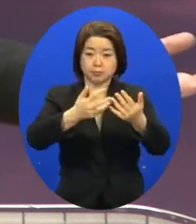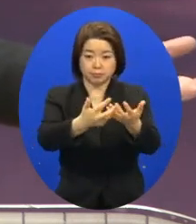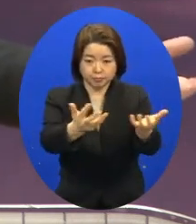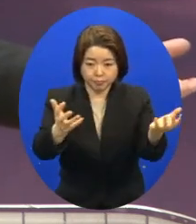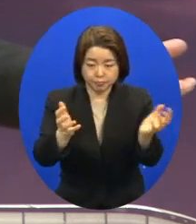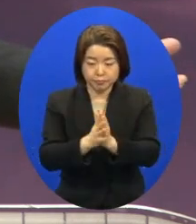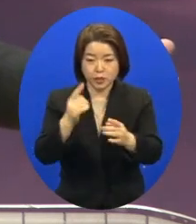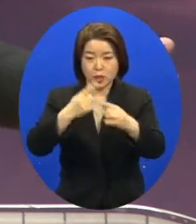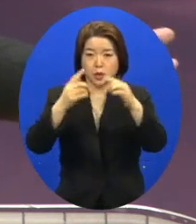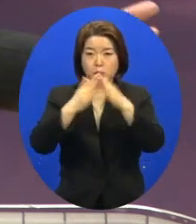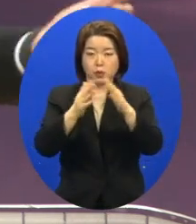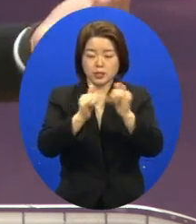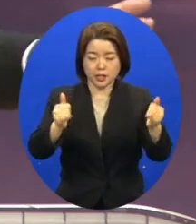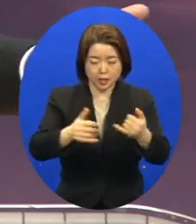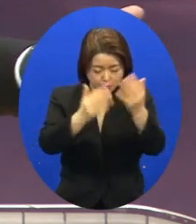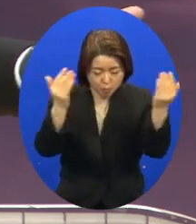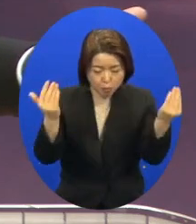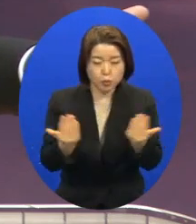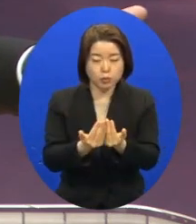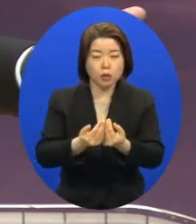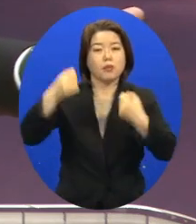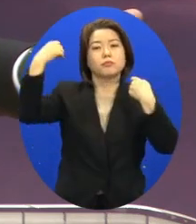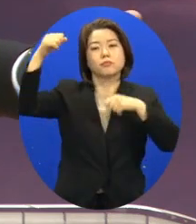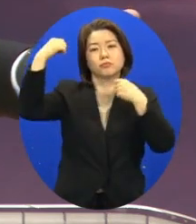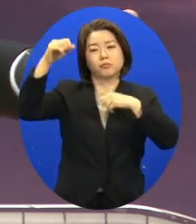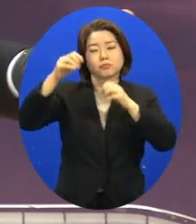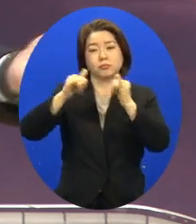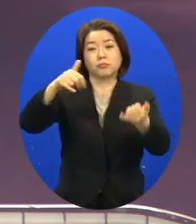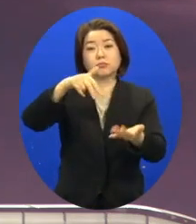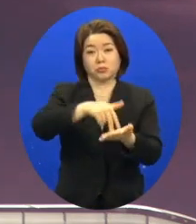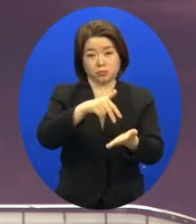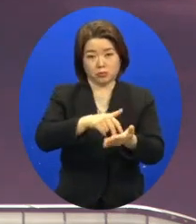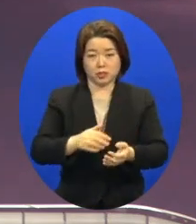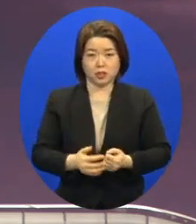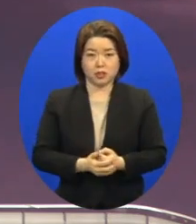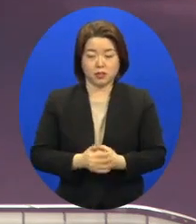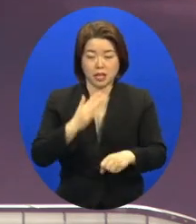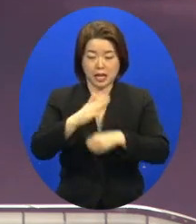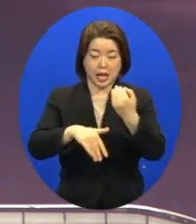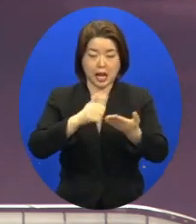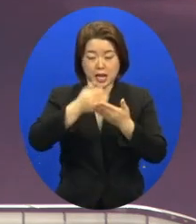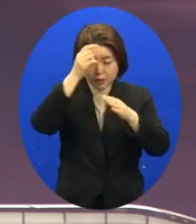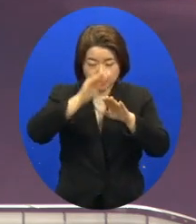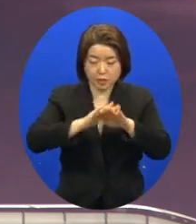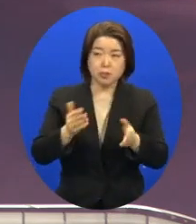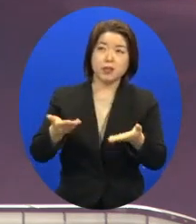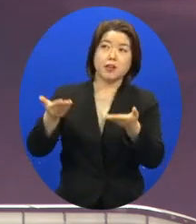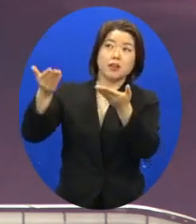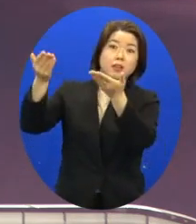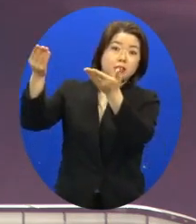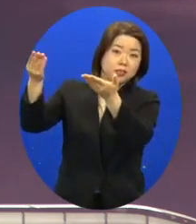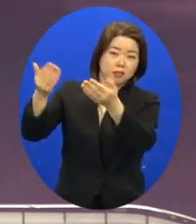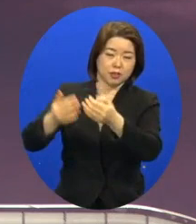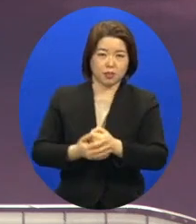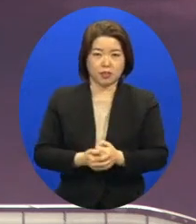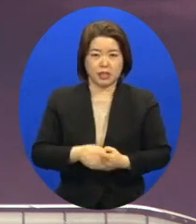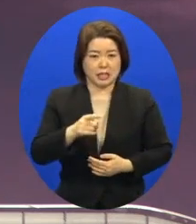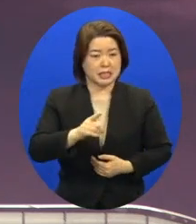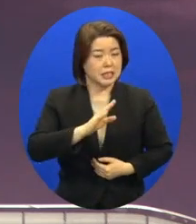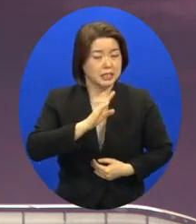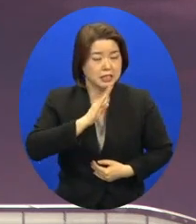모두가 다 배웁니다. 하나님께 예배 드리는 거죠. 이